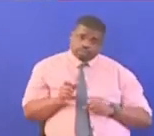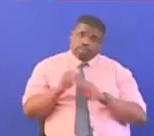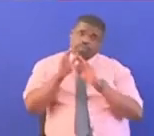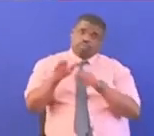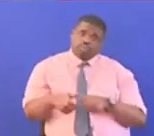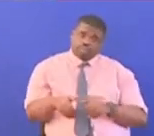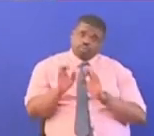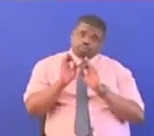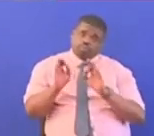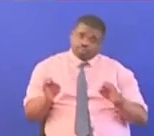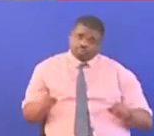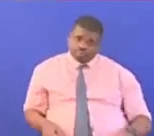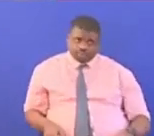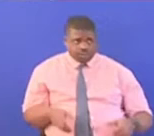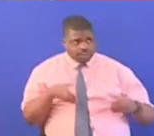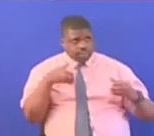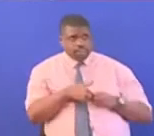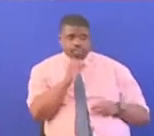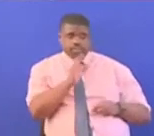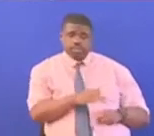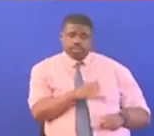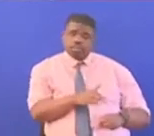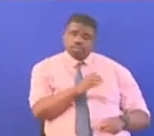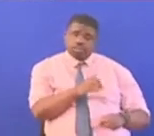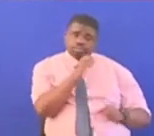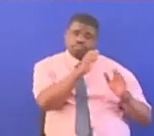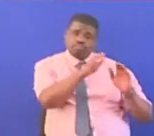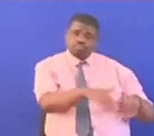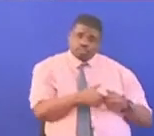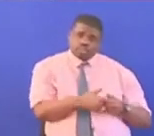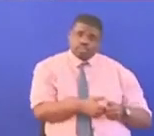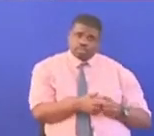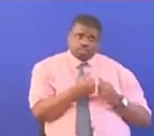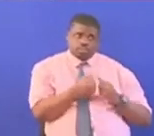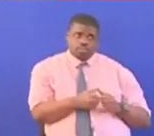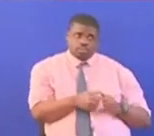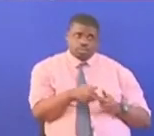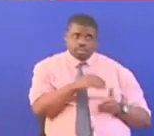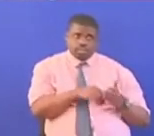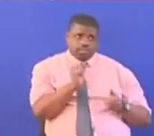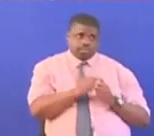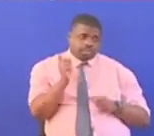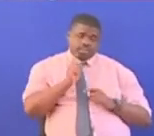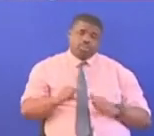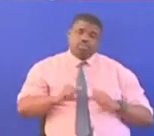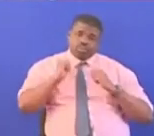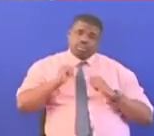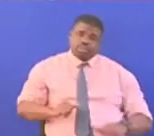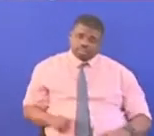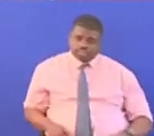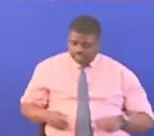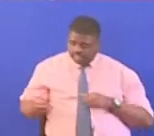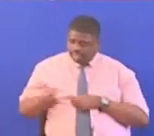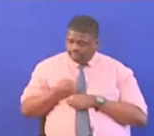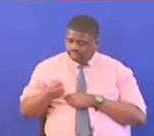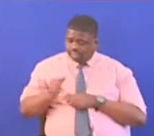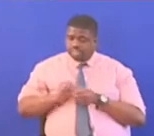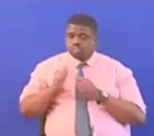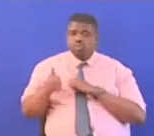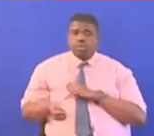tukufu. Kamati yako Mheshimiwa Spika ya bunge ya kudumu ya ardhi, maliasili na utalii inayofanya kazi kwa